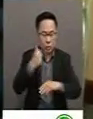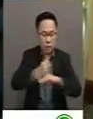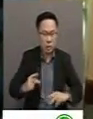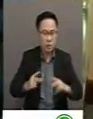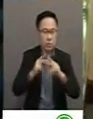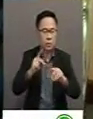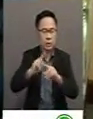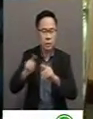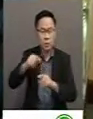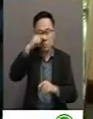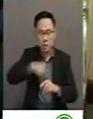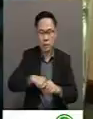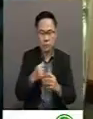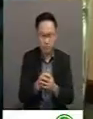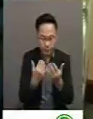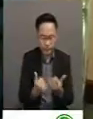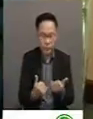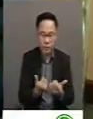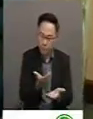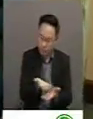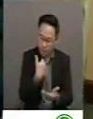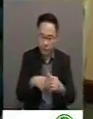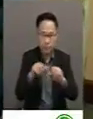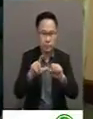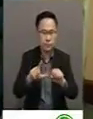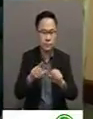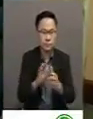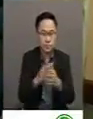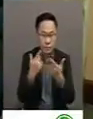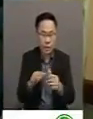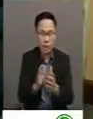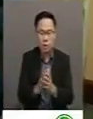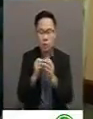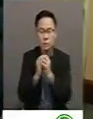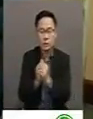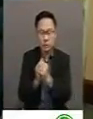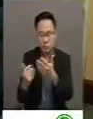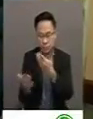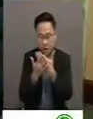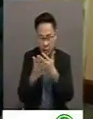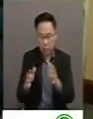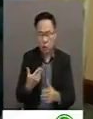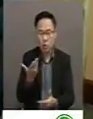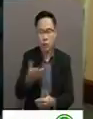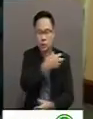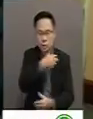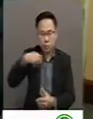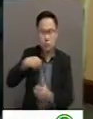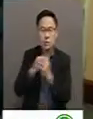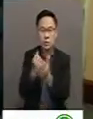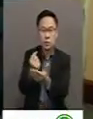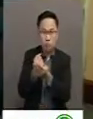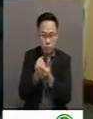วยส่วนนายโมฉีจินประกันตัวออกมาได้นะคะหลังจากนั้นก็มีการติดต่อเพื่อนชาวมาเลเซียให้ติดต่อไปที่สถานทูตจีนให้ช่วยด้ว